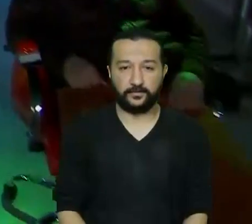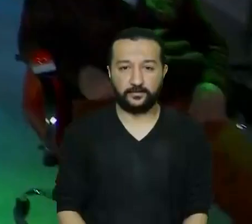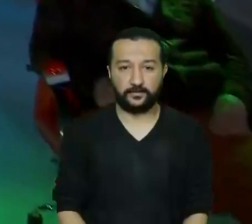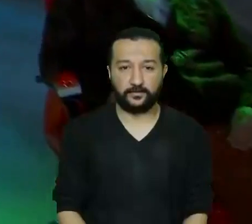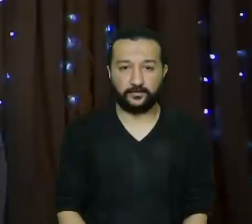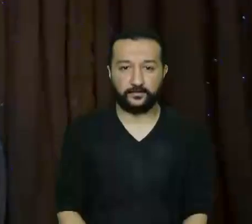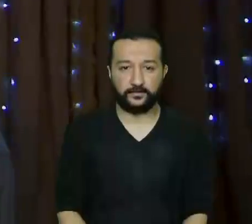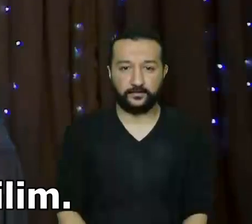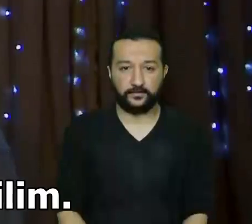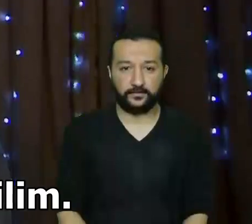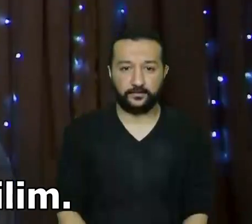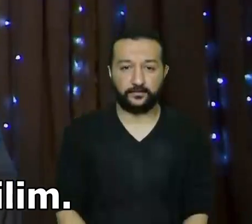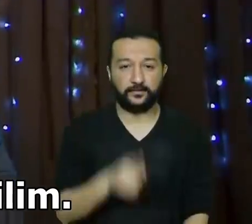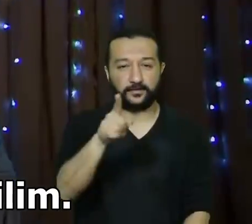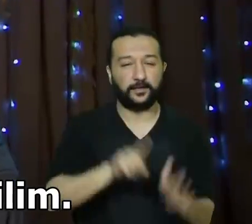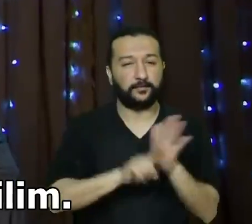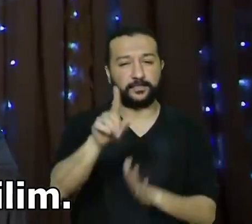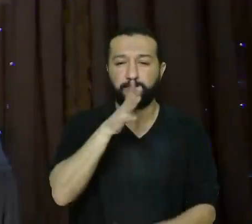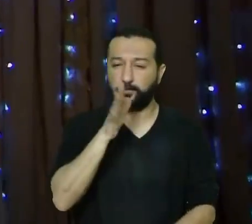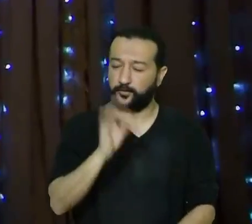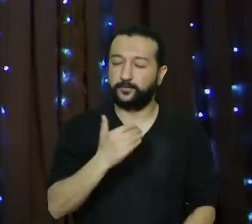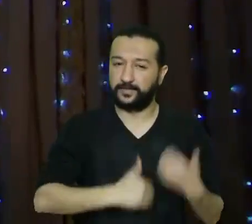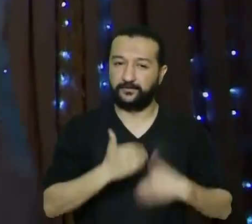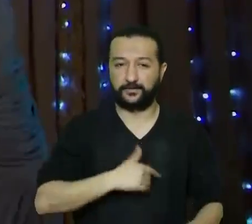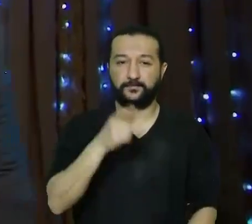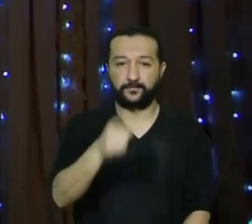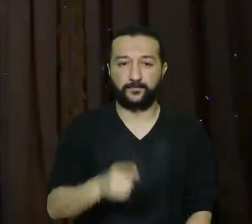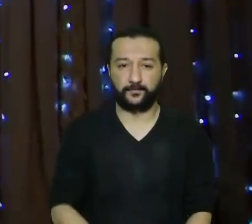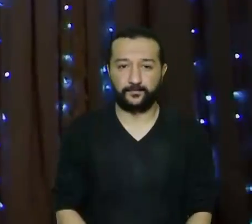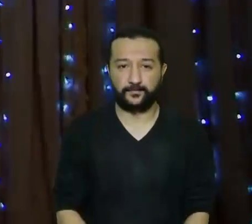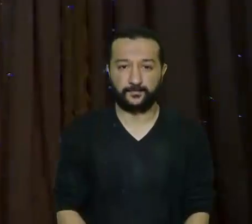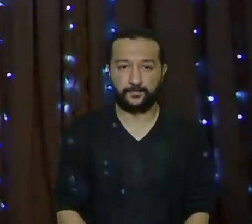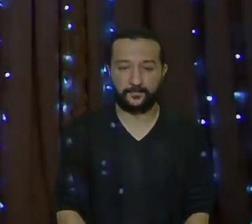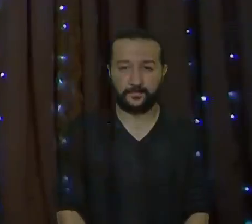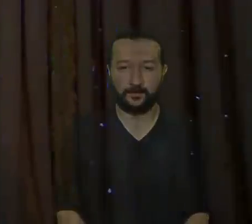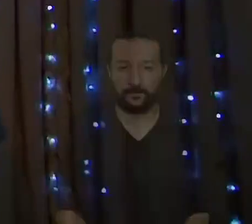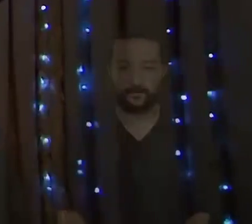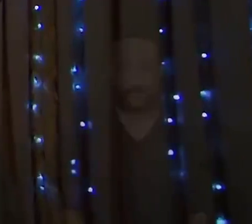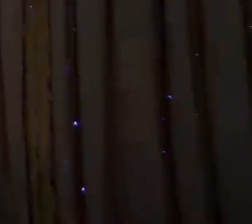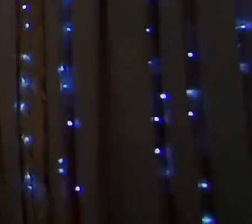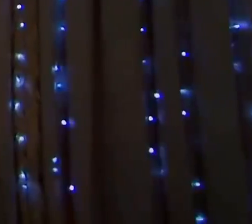adım geldi. Çıracağını biliyorum seni. Rüyam'ın ellerini öptü.